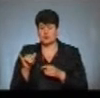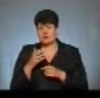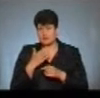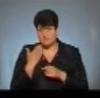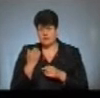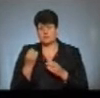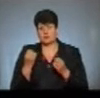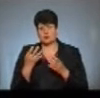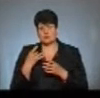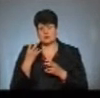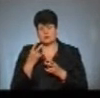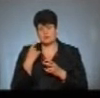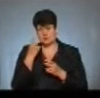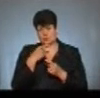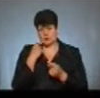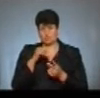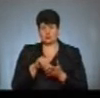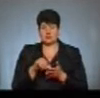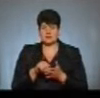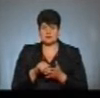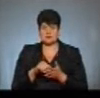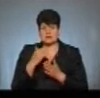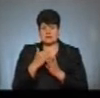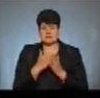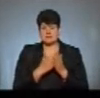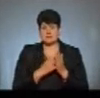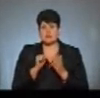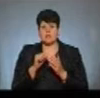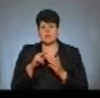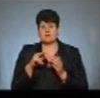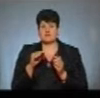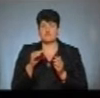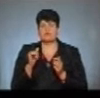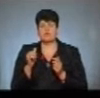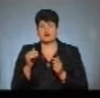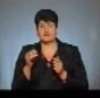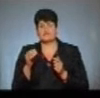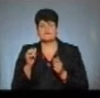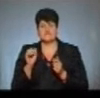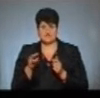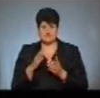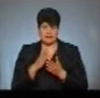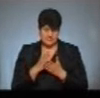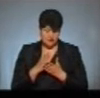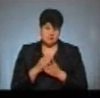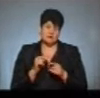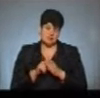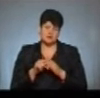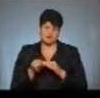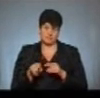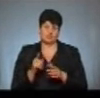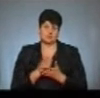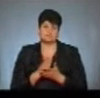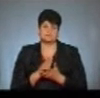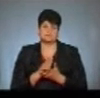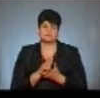немає, то треба ідентифікувати учасника за списком алфавітним. Якщо він в такому списку є, значить він є в цьому пункті